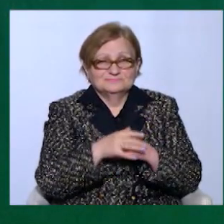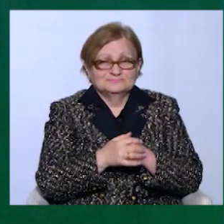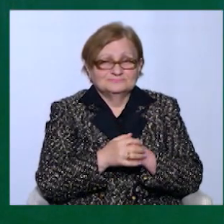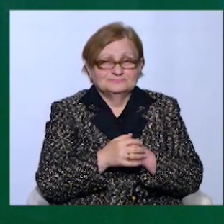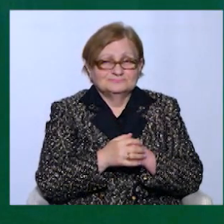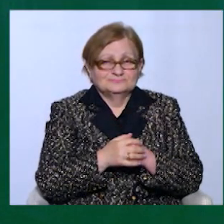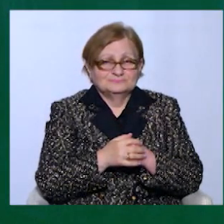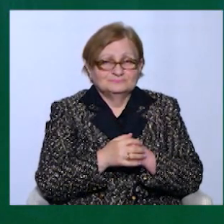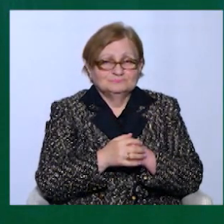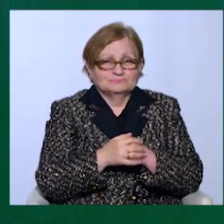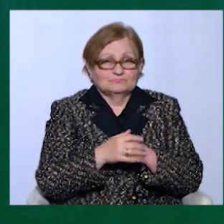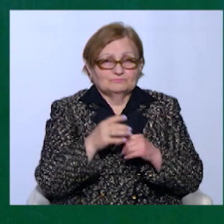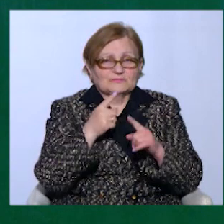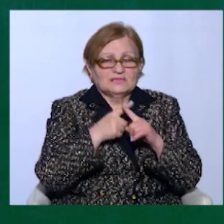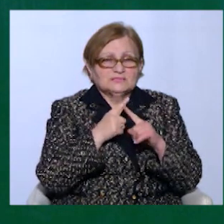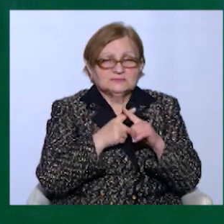X